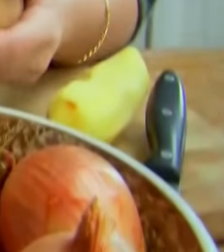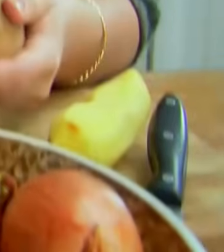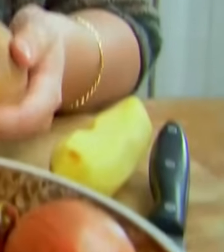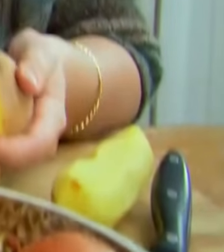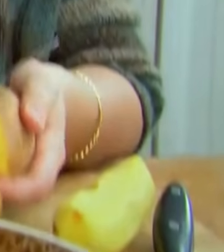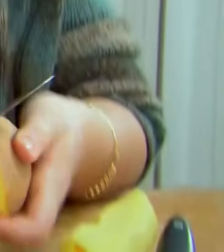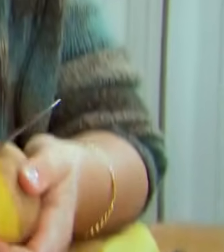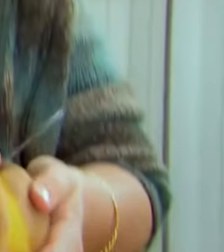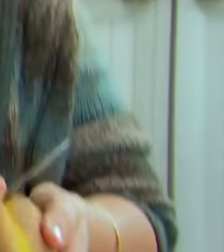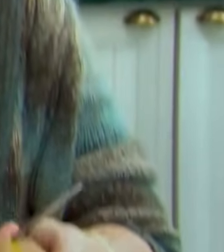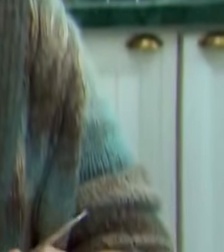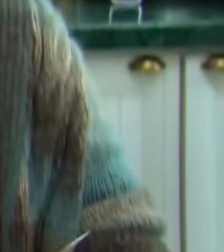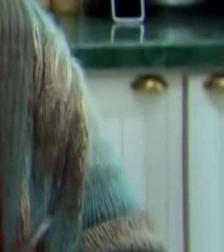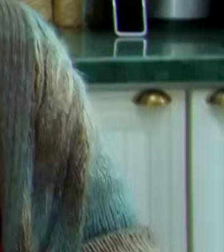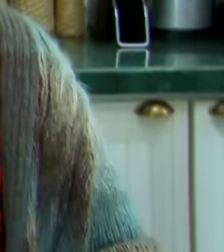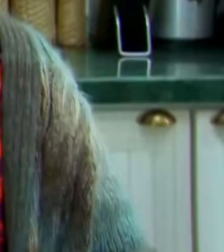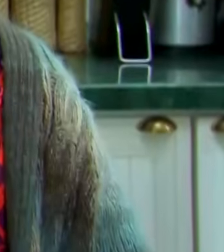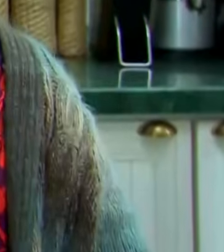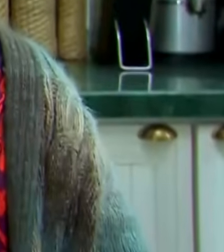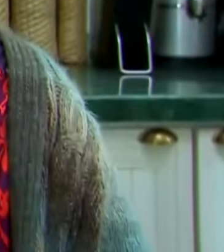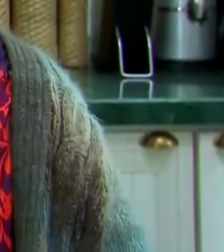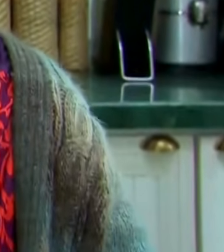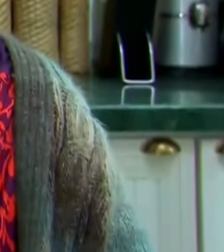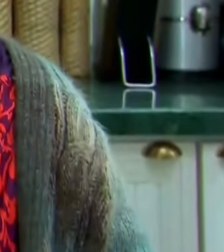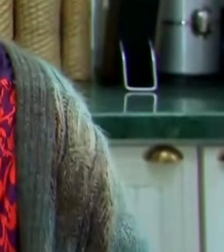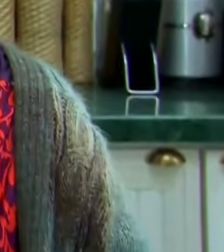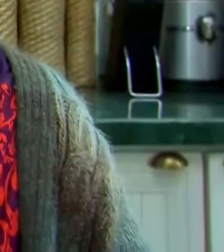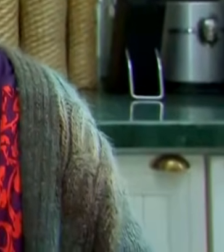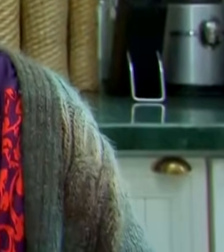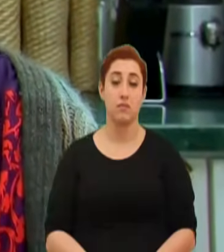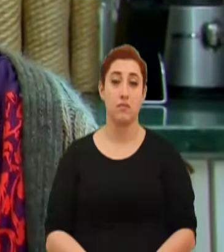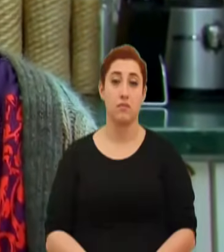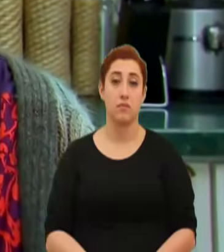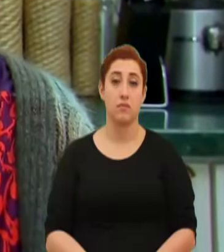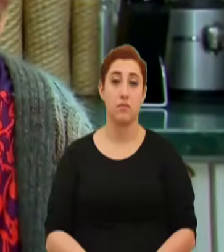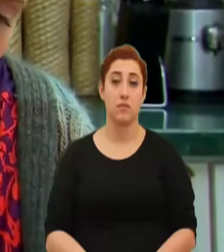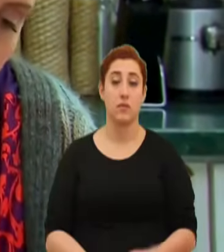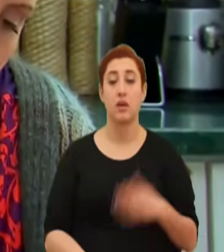soyuyor. Kenarları oyalı mor yazmasını arkadan başına dolamış, boynu açıkta.